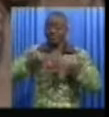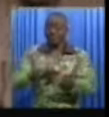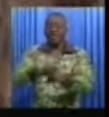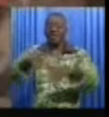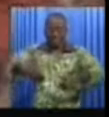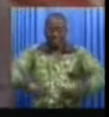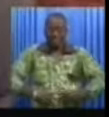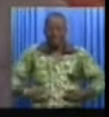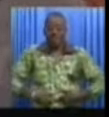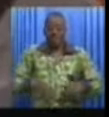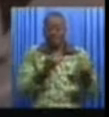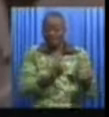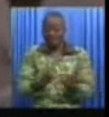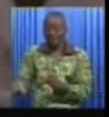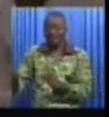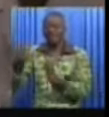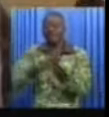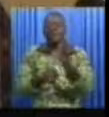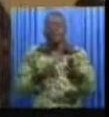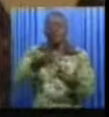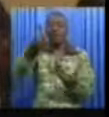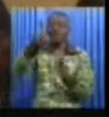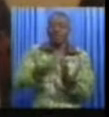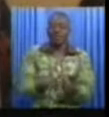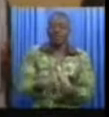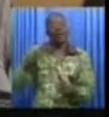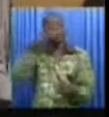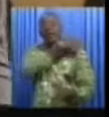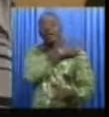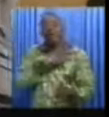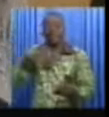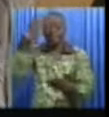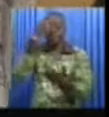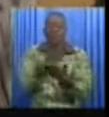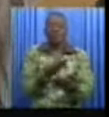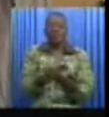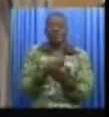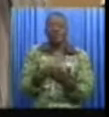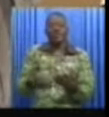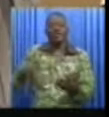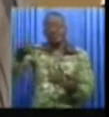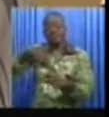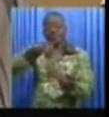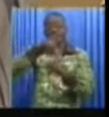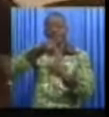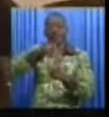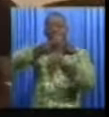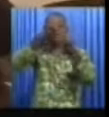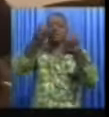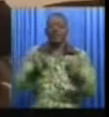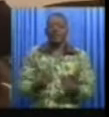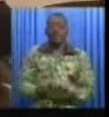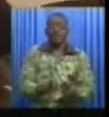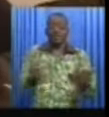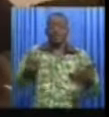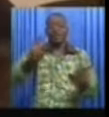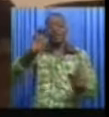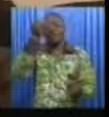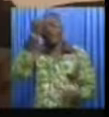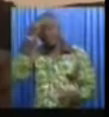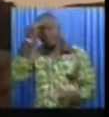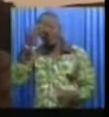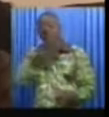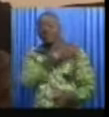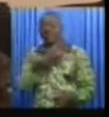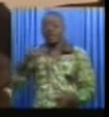les organisations socio-professionnelles et le budget nécessaire à sa mise en œuvre. Sur la question du genre, le ministre des Ressources animales